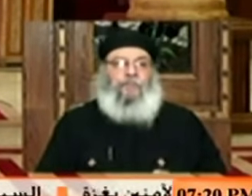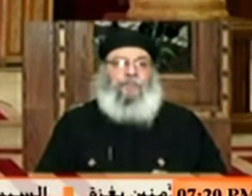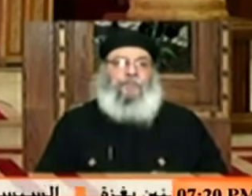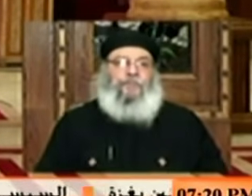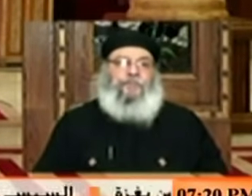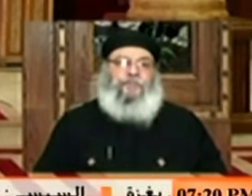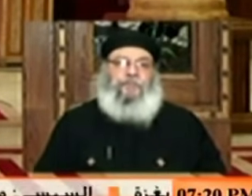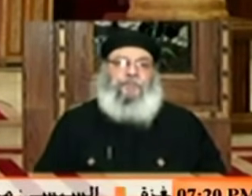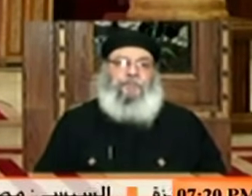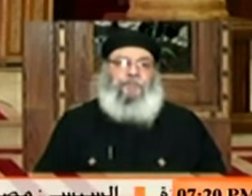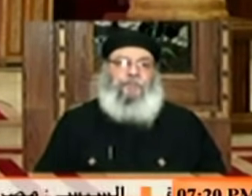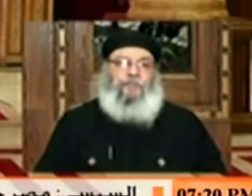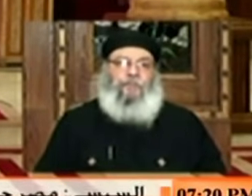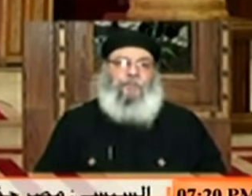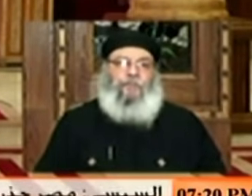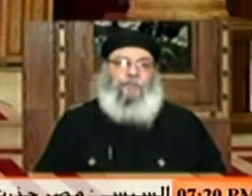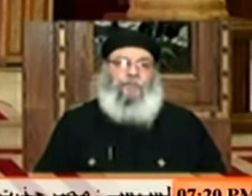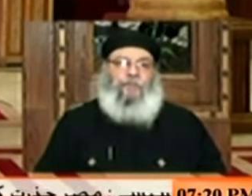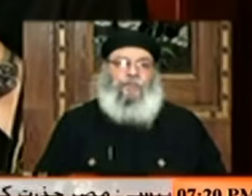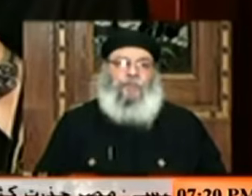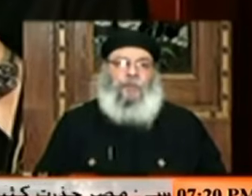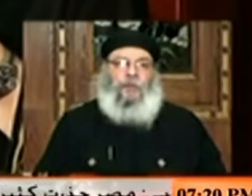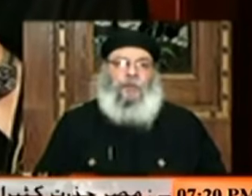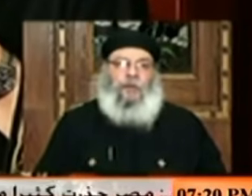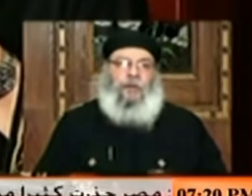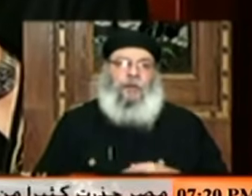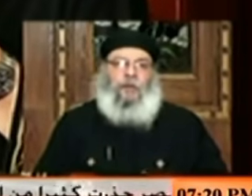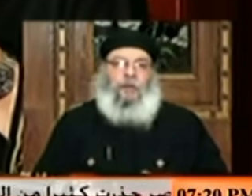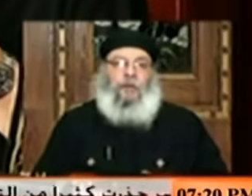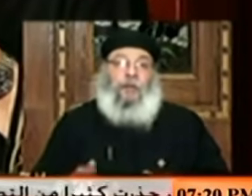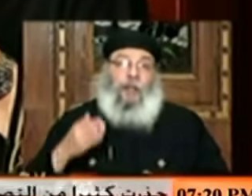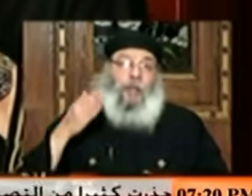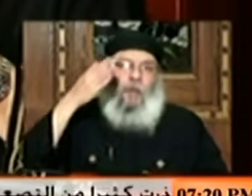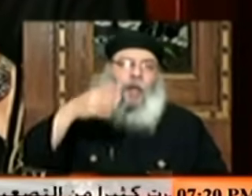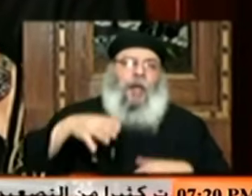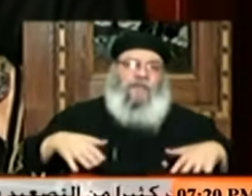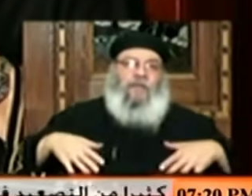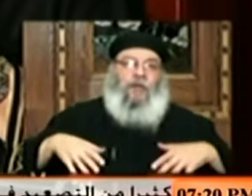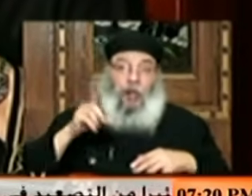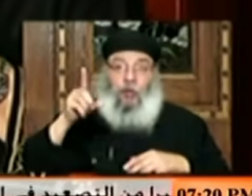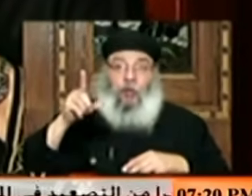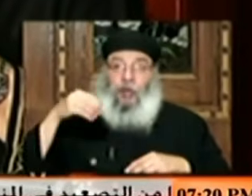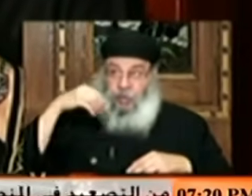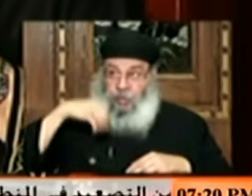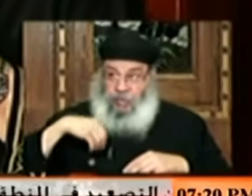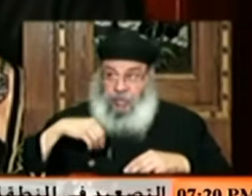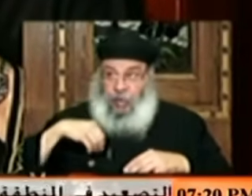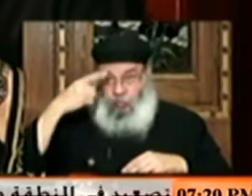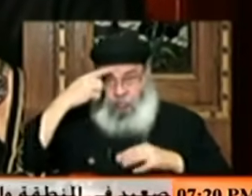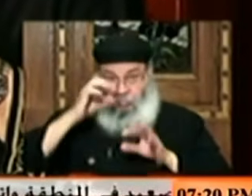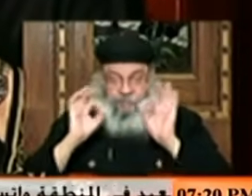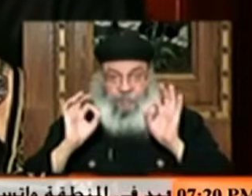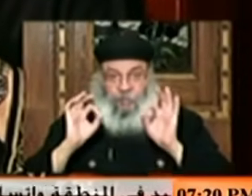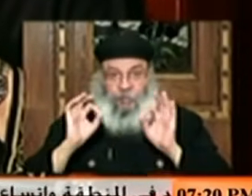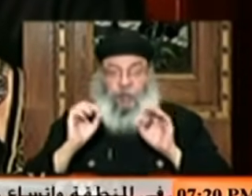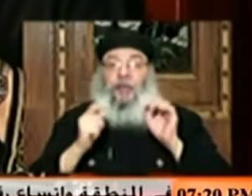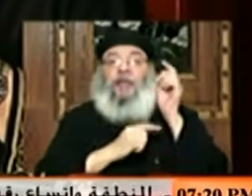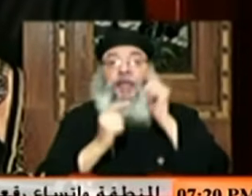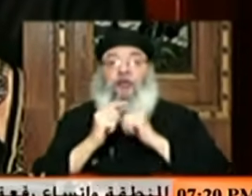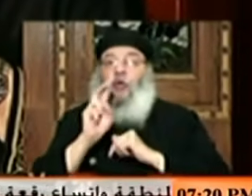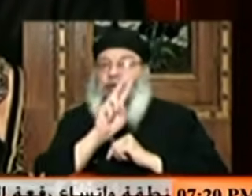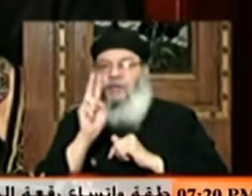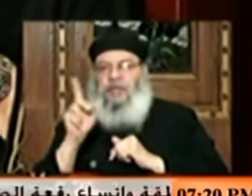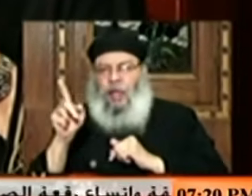وياك لما راح لل للراجل المفلوج قال له ايه اتريد ان تبرا سؤال جميل